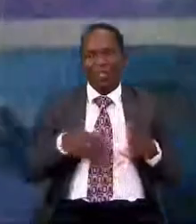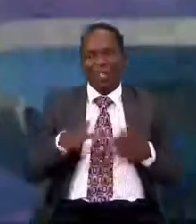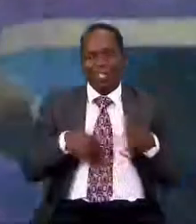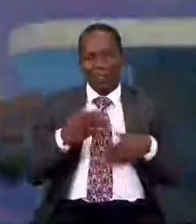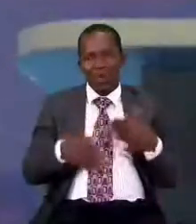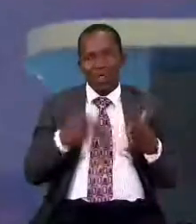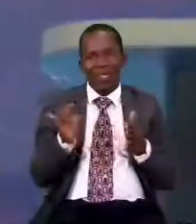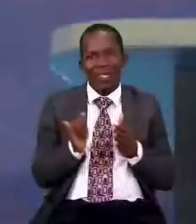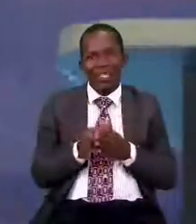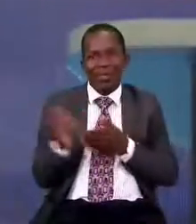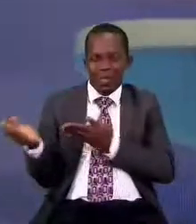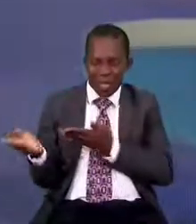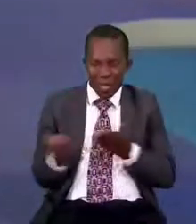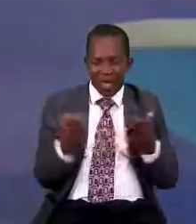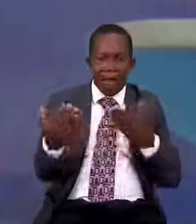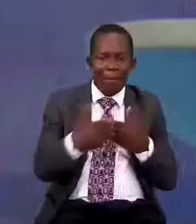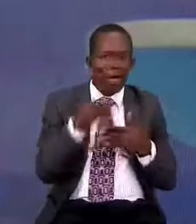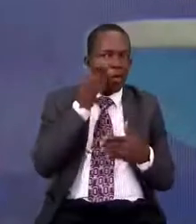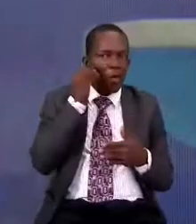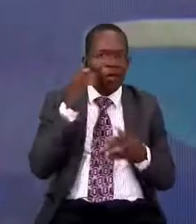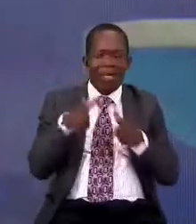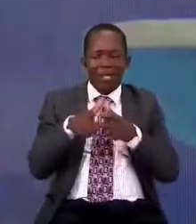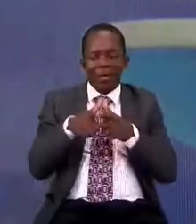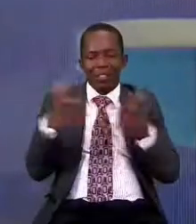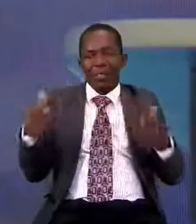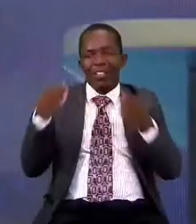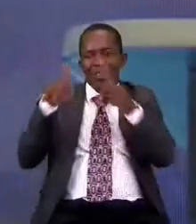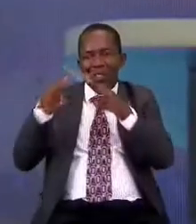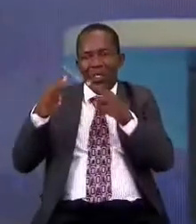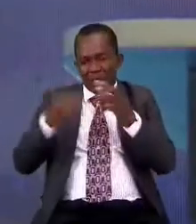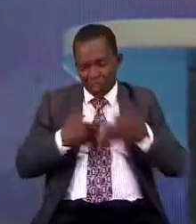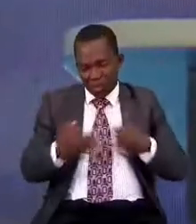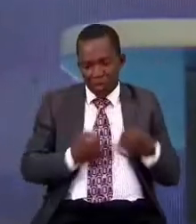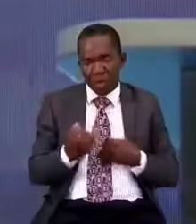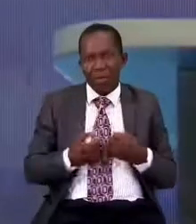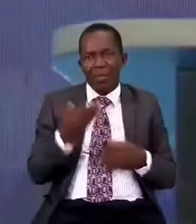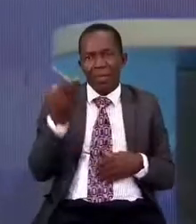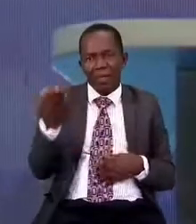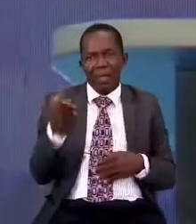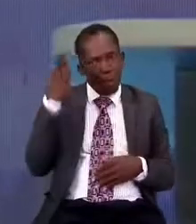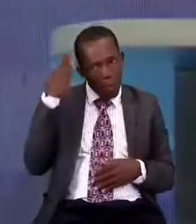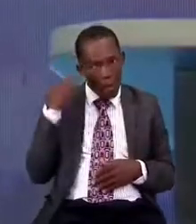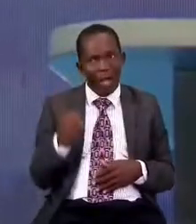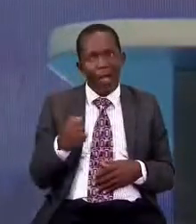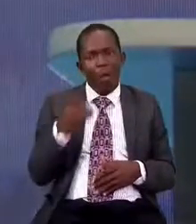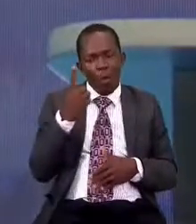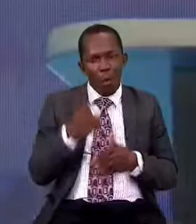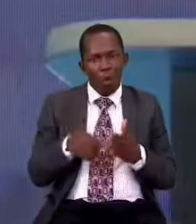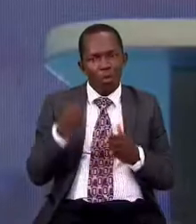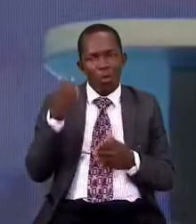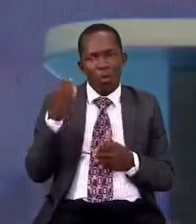pourquoi? Et de quoi parlait Philippe? Qui les a donné la joie du salut?